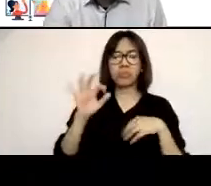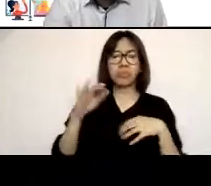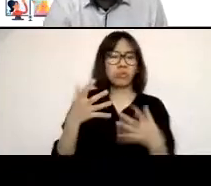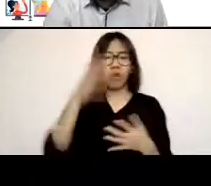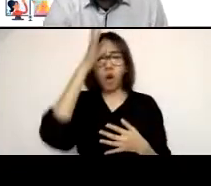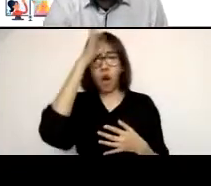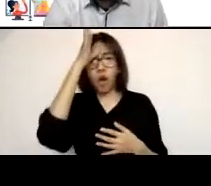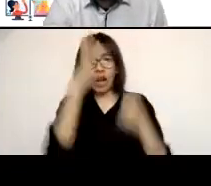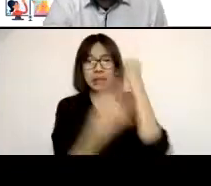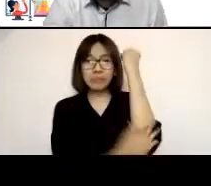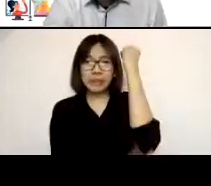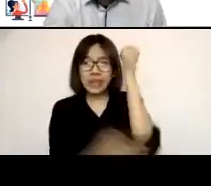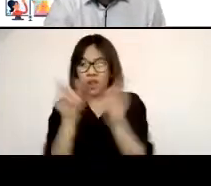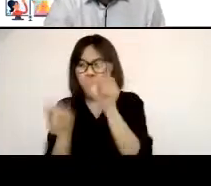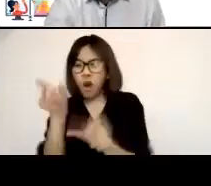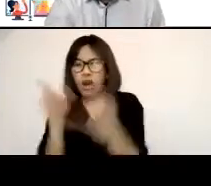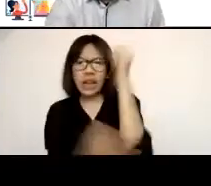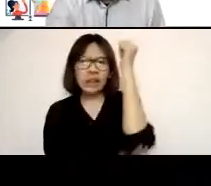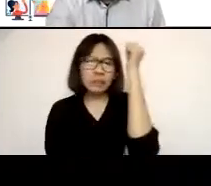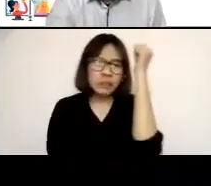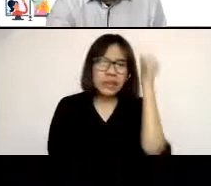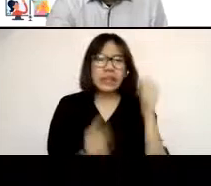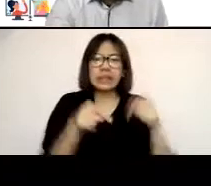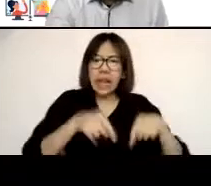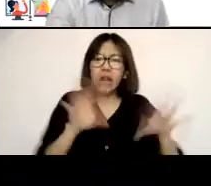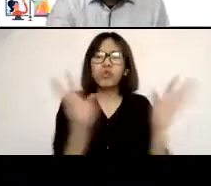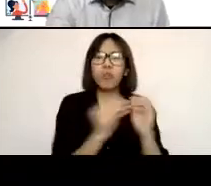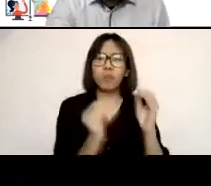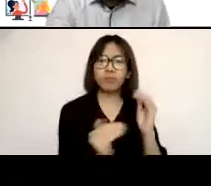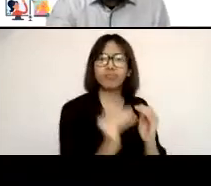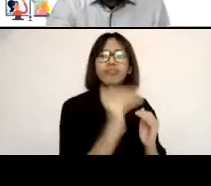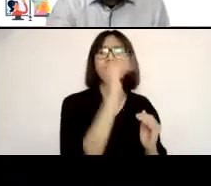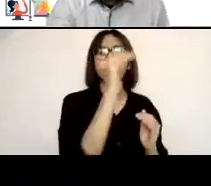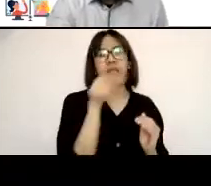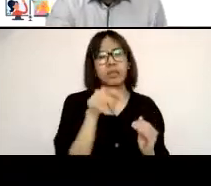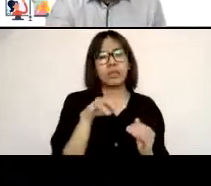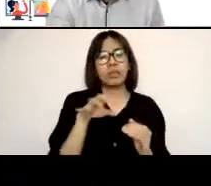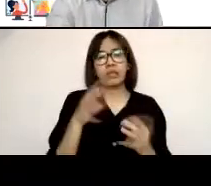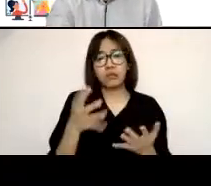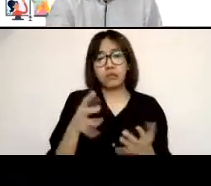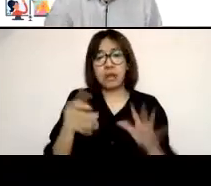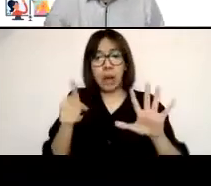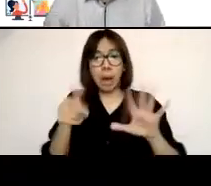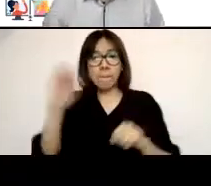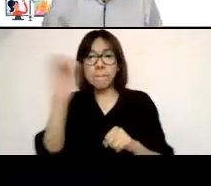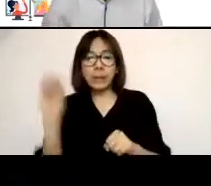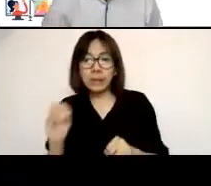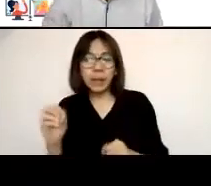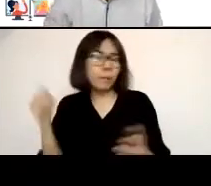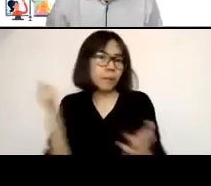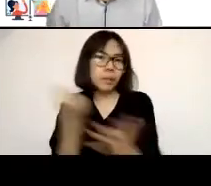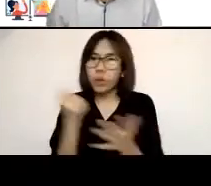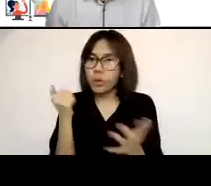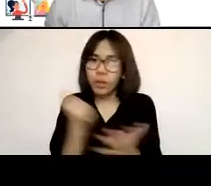kehilangan pekerjaan dibandingkan yang tidak miskin. Lalu ada angka 6%, paling bawah itu sama sekali tidak